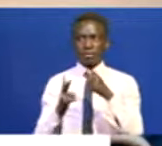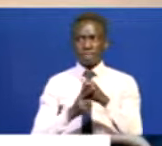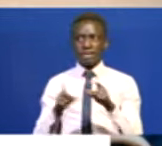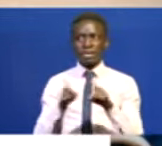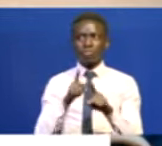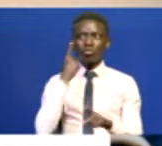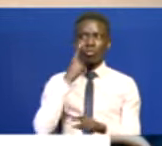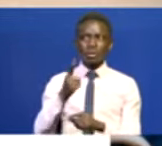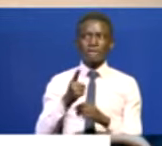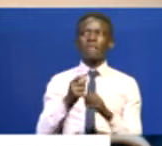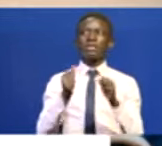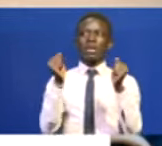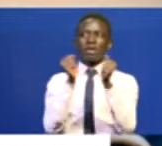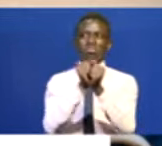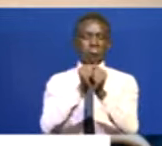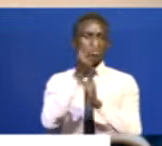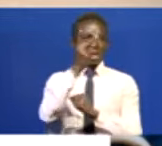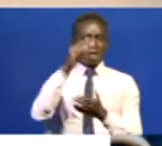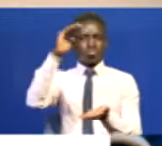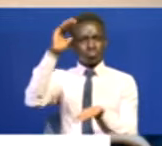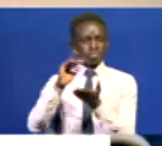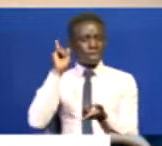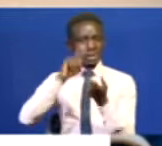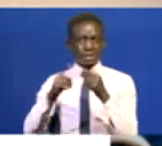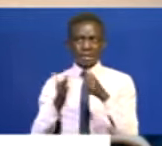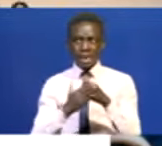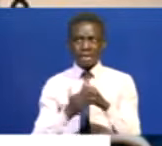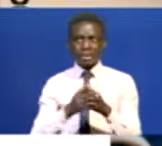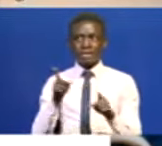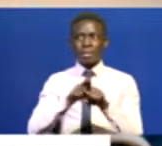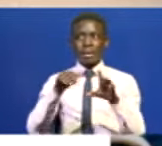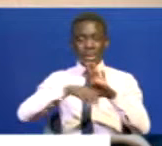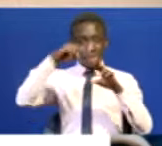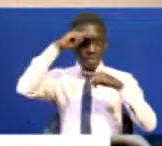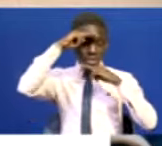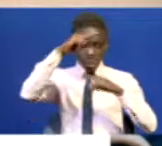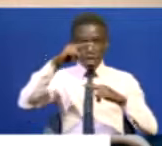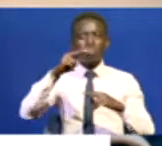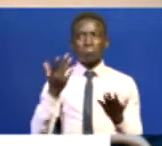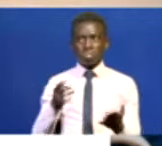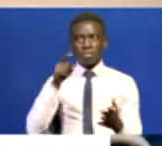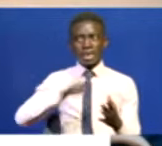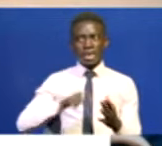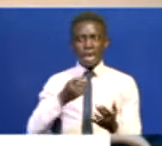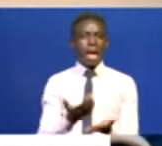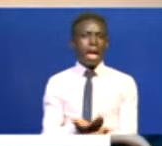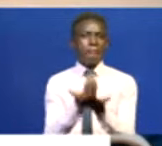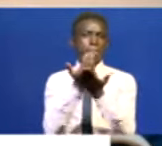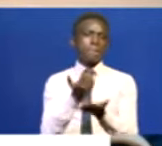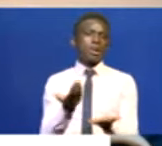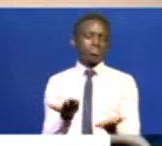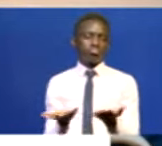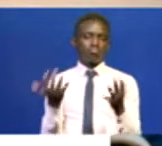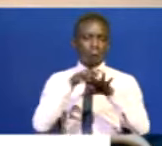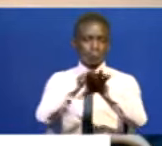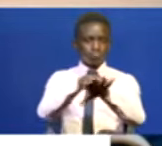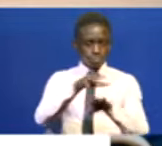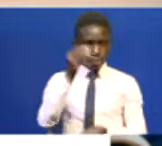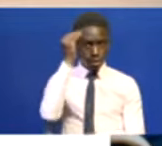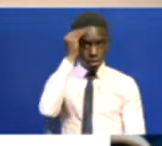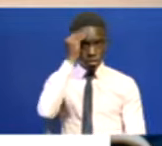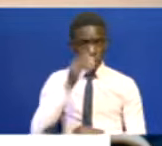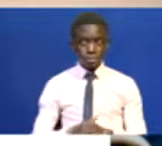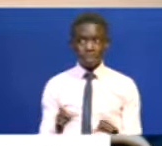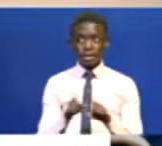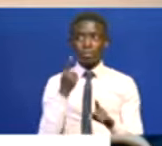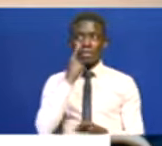na 14 hadi 9 katika kiwango cha chini cha sekondari ili kuondoa mwingiliano wa kimasomo. Vitengo vya masomo katika shule